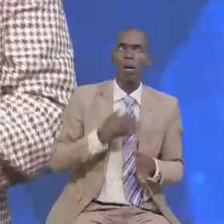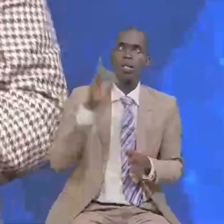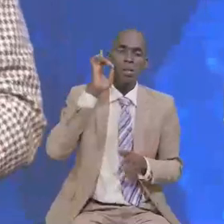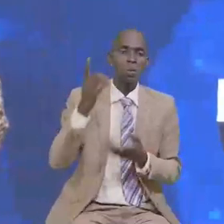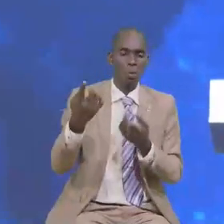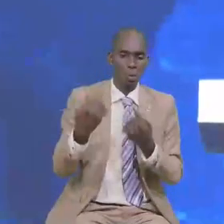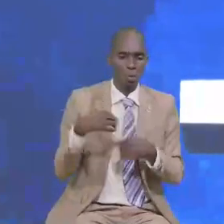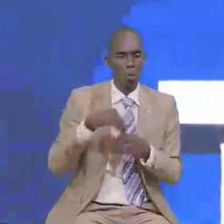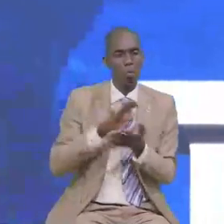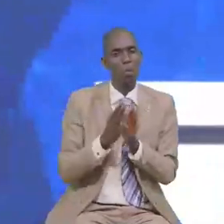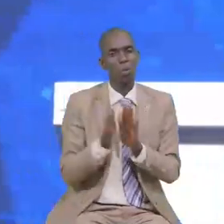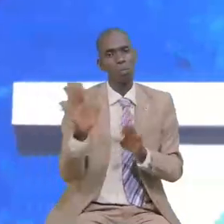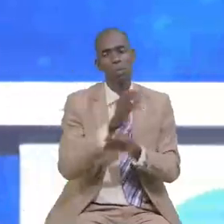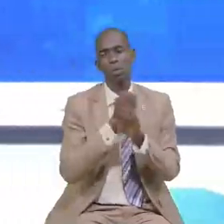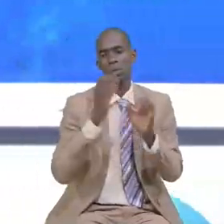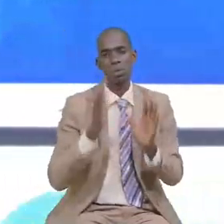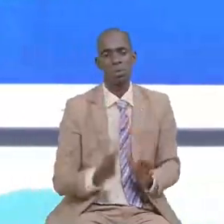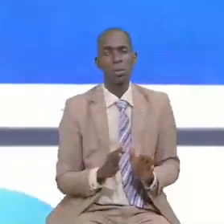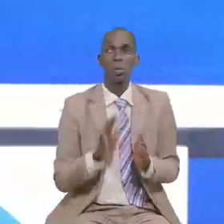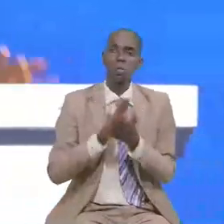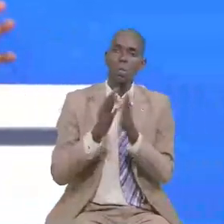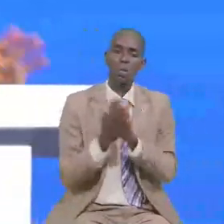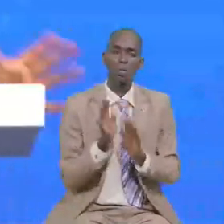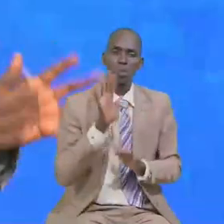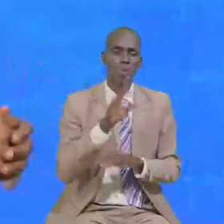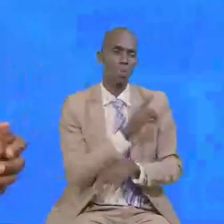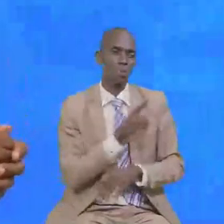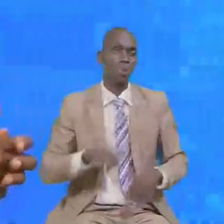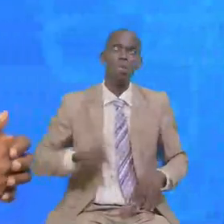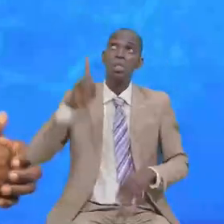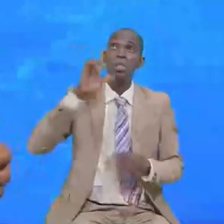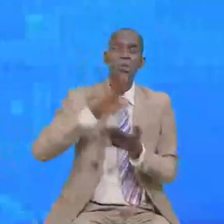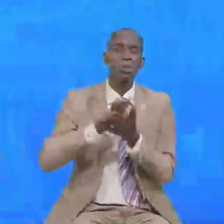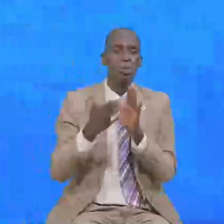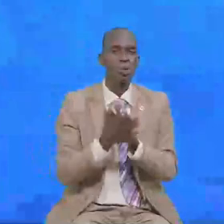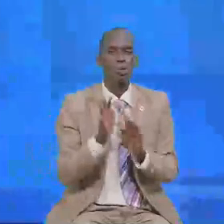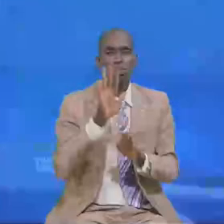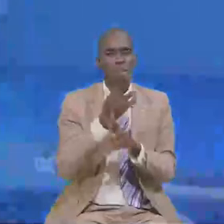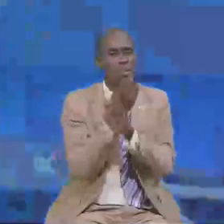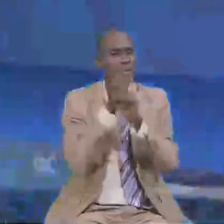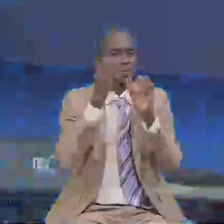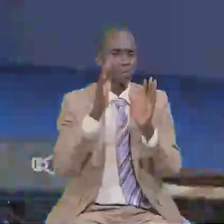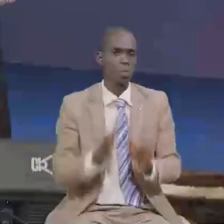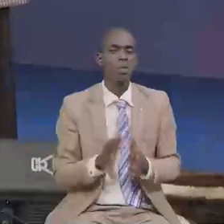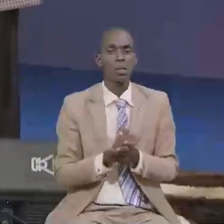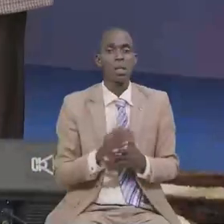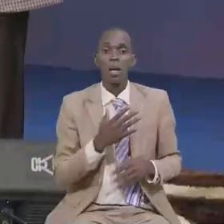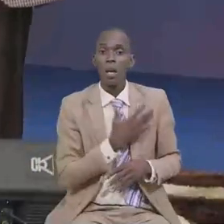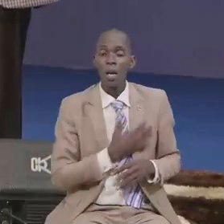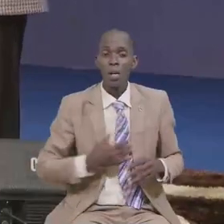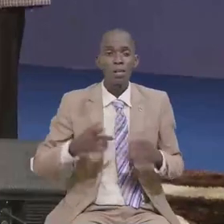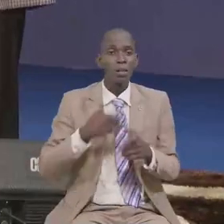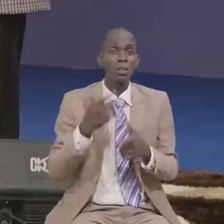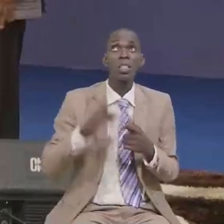ton sauveur, il devient ton seigneur, il devient ton rédempteur, et puis il